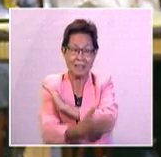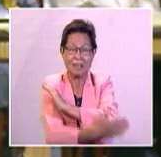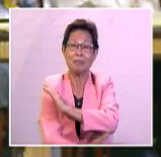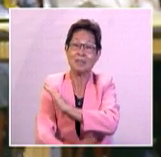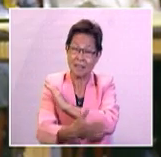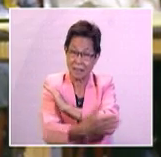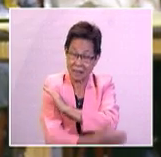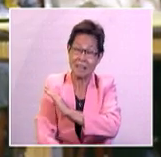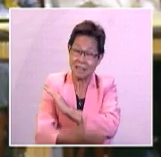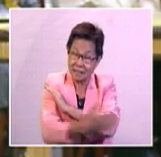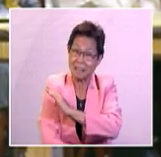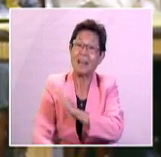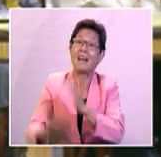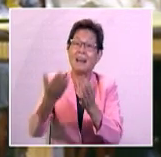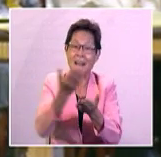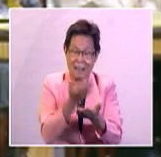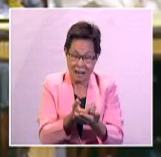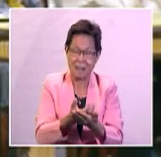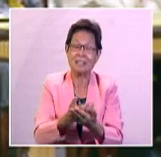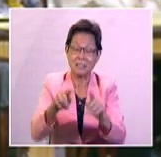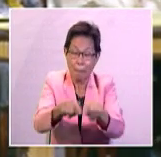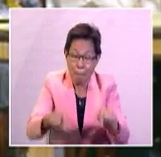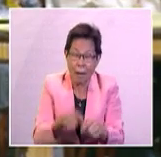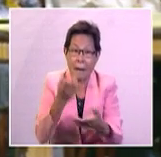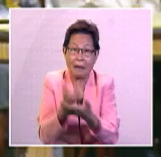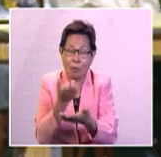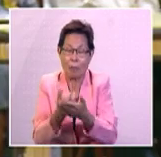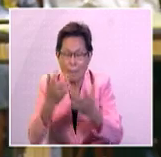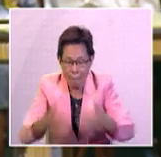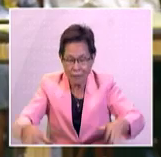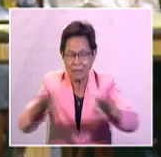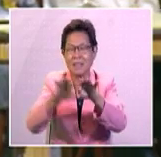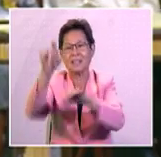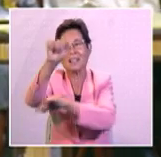ekonomi penting di Asia.